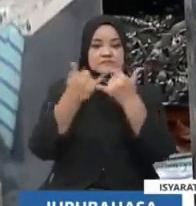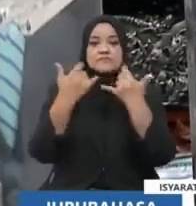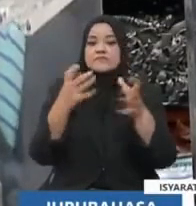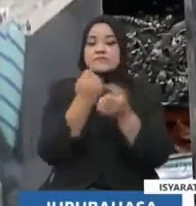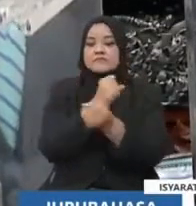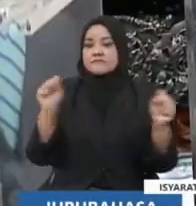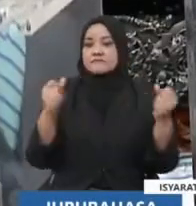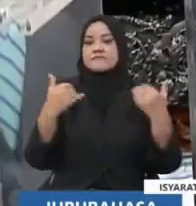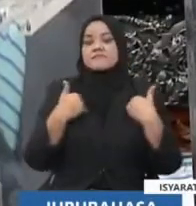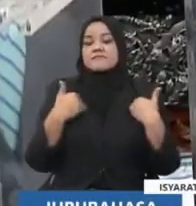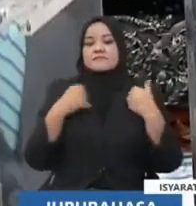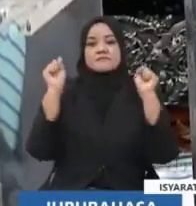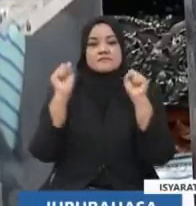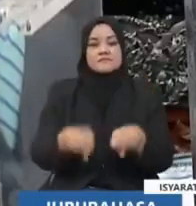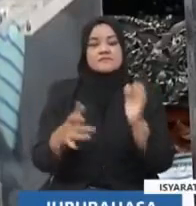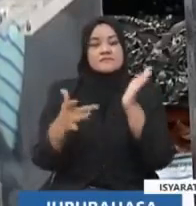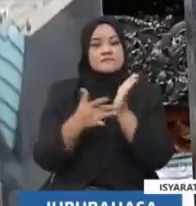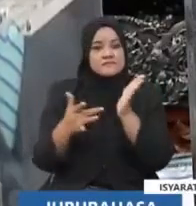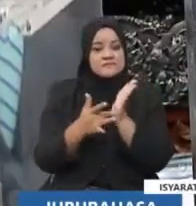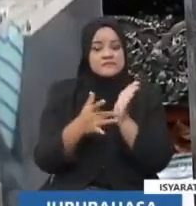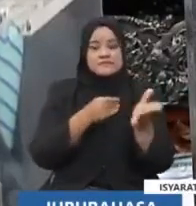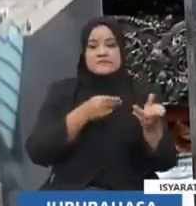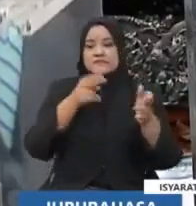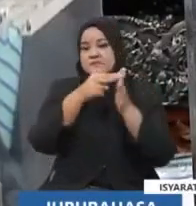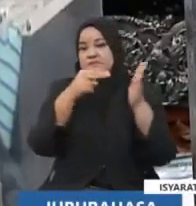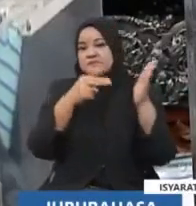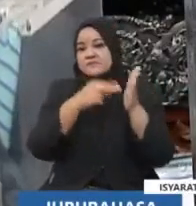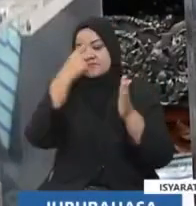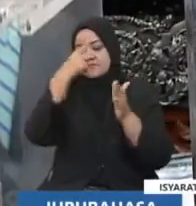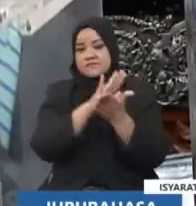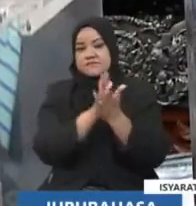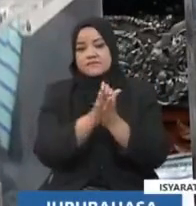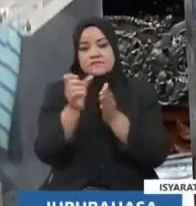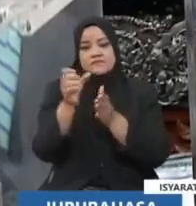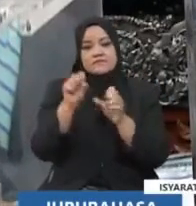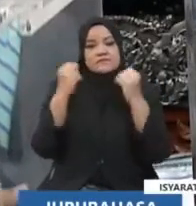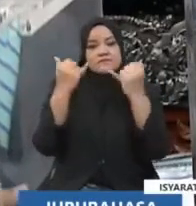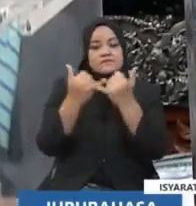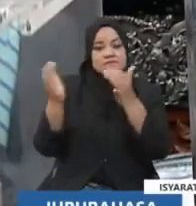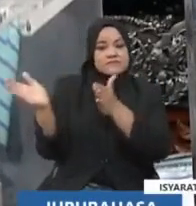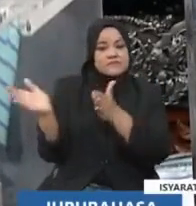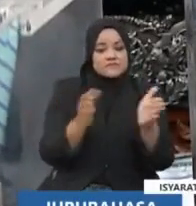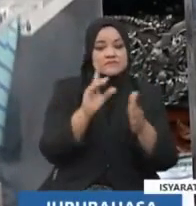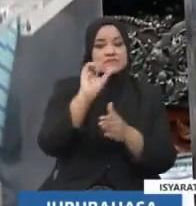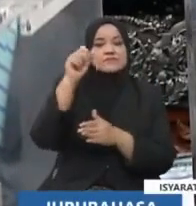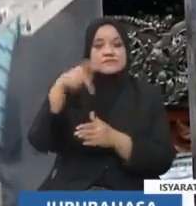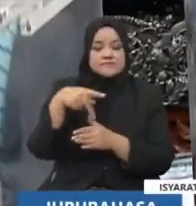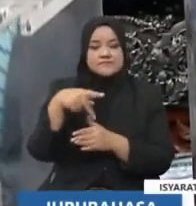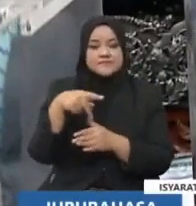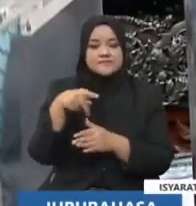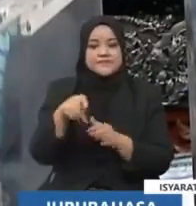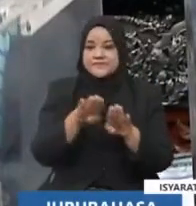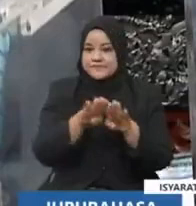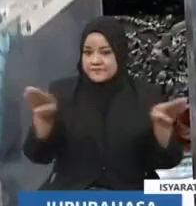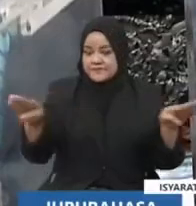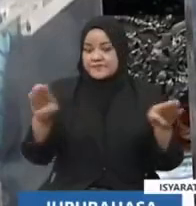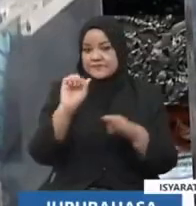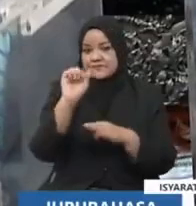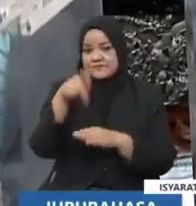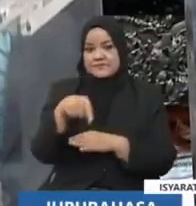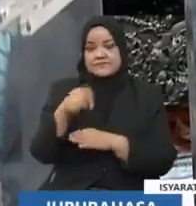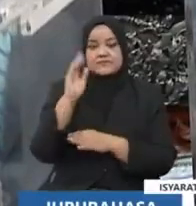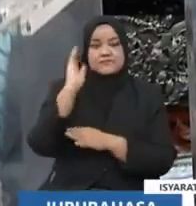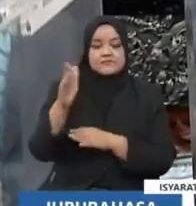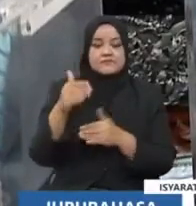juga telah sedia buick upayakan teknik Olga perundangan untuk menjadi entity pelaksana death's pelaksanaan Pasha Pasha